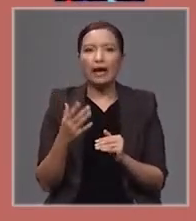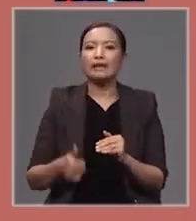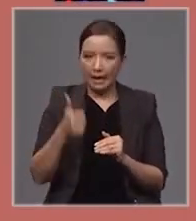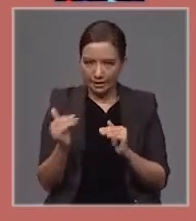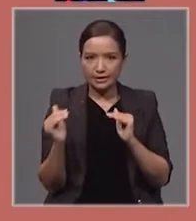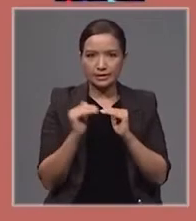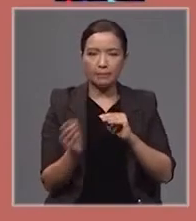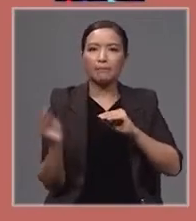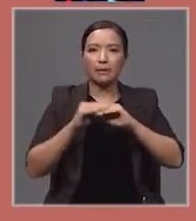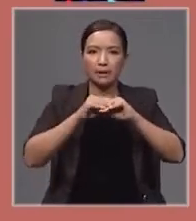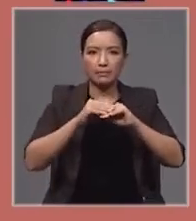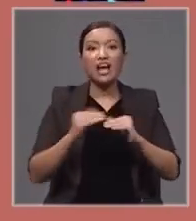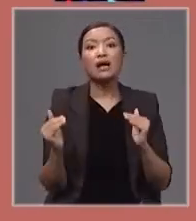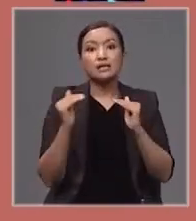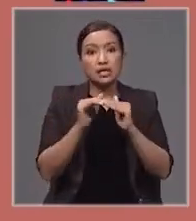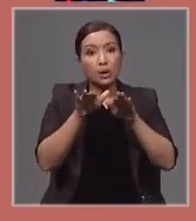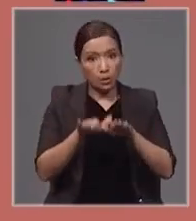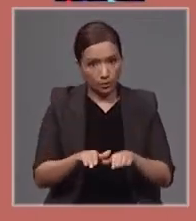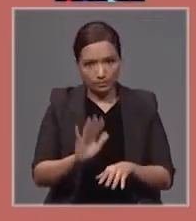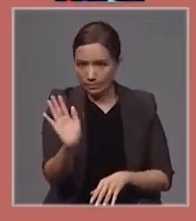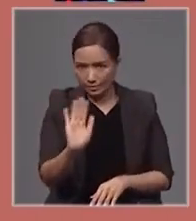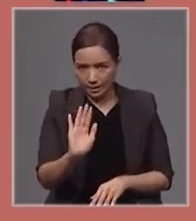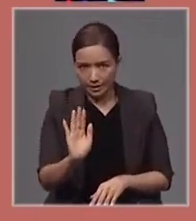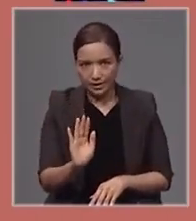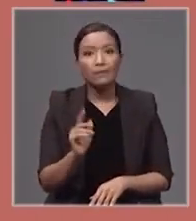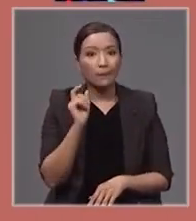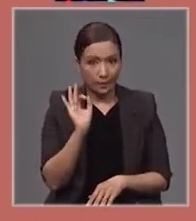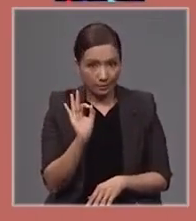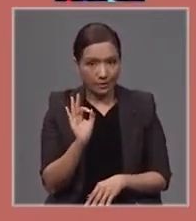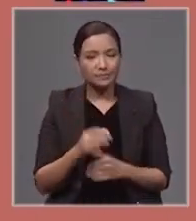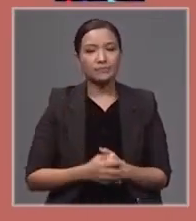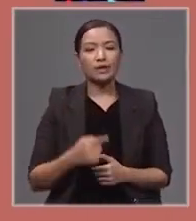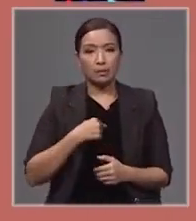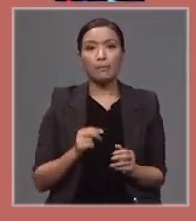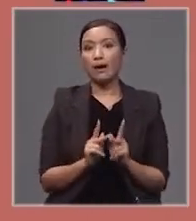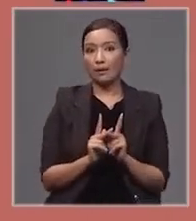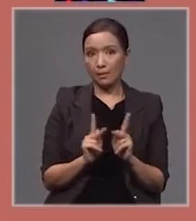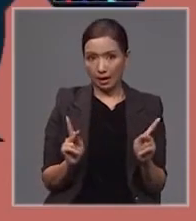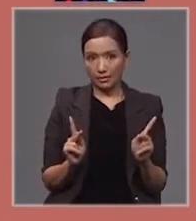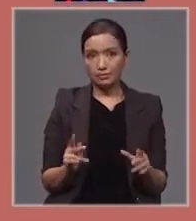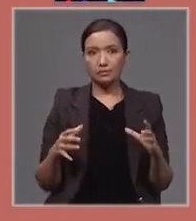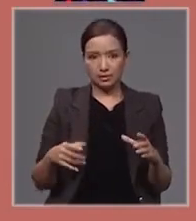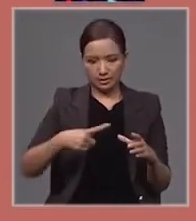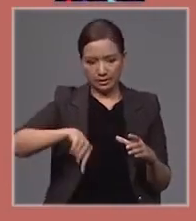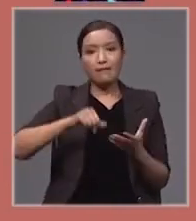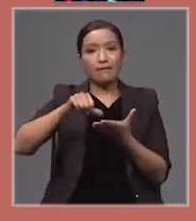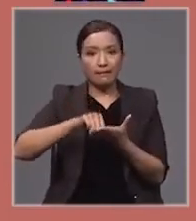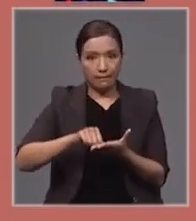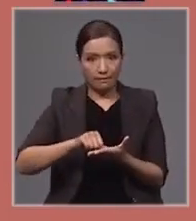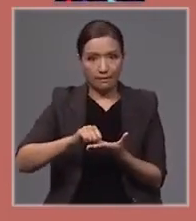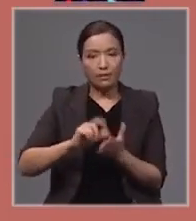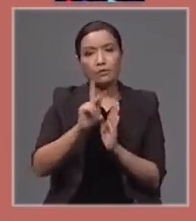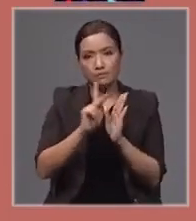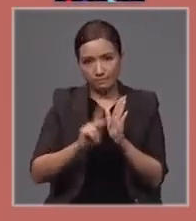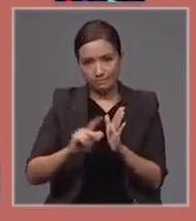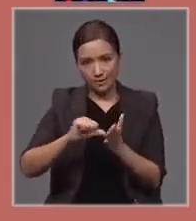ะจะไม่ลดลงนะฮะนี่ประชาชนนะครับในอันนี้ผมเนี่ยอยู่ในคณะกรรมการในการแก้ไขปรับปรุงกฎหมายนี้